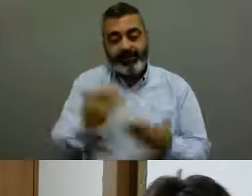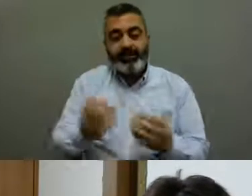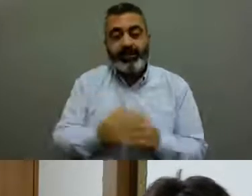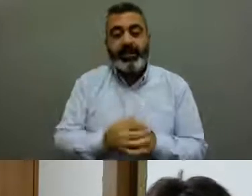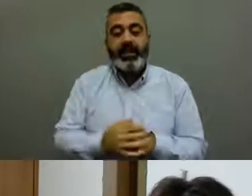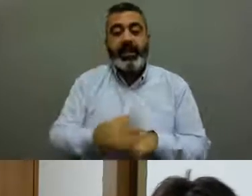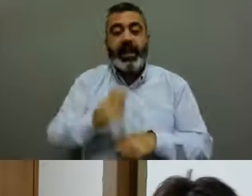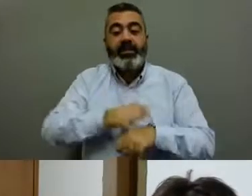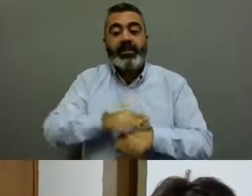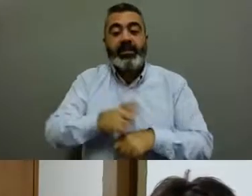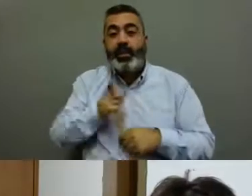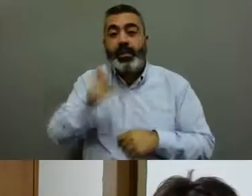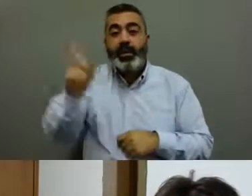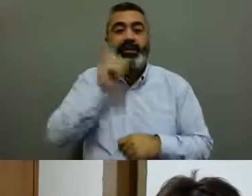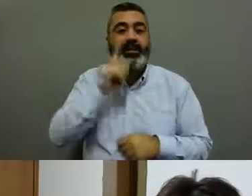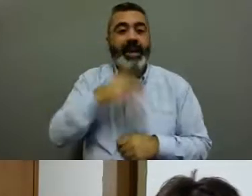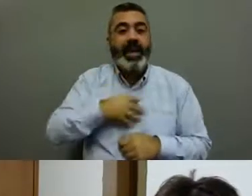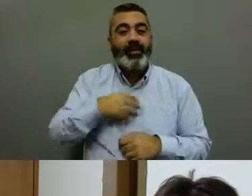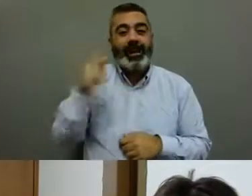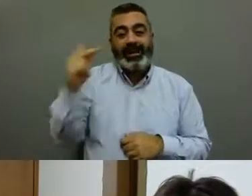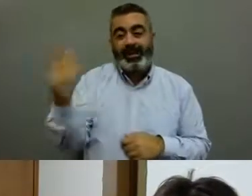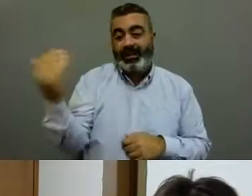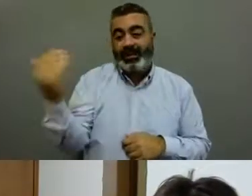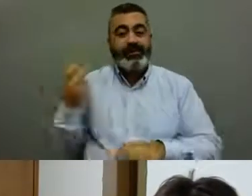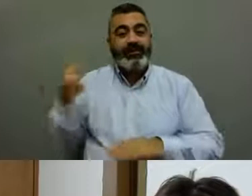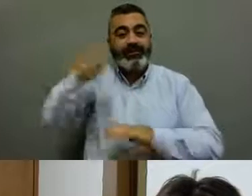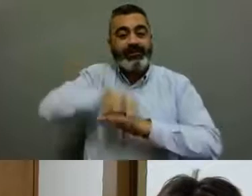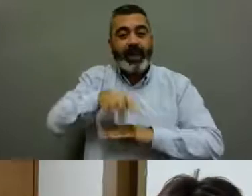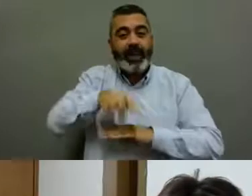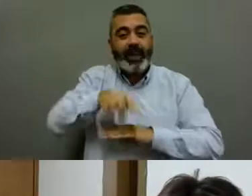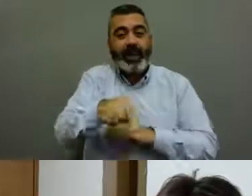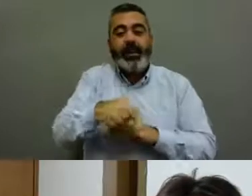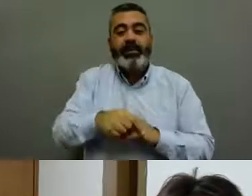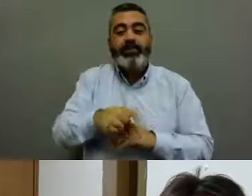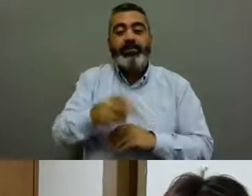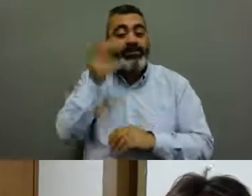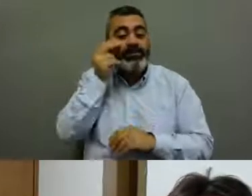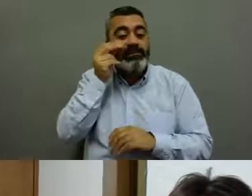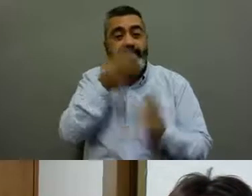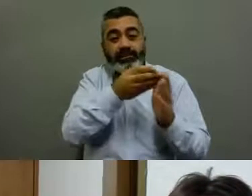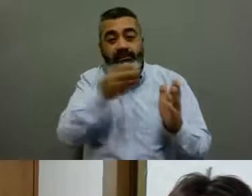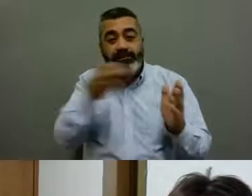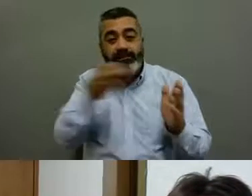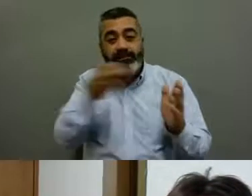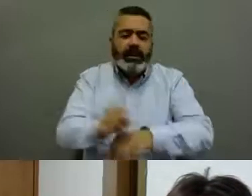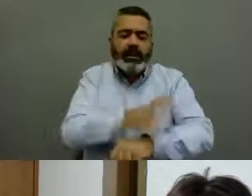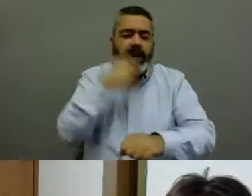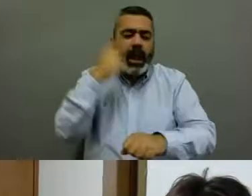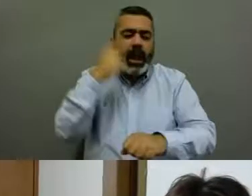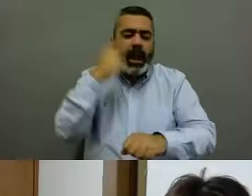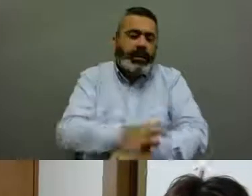στην κυρία Καρτασίδη που μου πρότεινε να βρίσκομαι σε αυτό το πάνελ και να παρακολουθήσω αυτές τις συγκλονιστικές ταινίες.